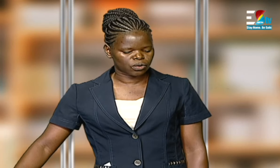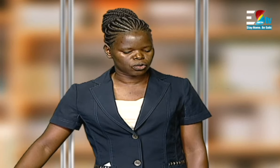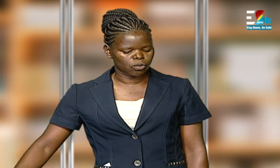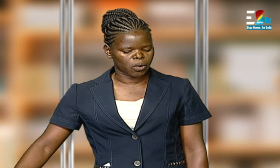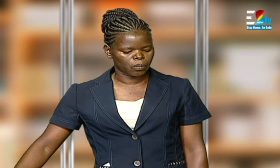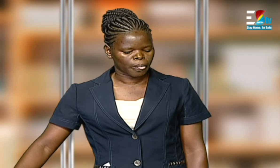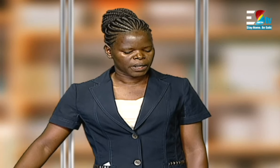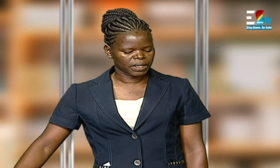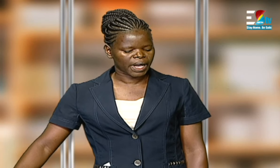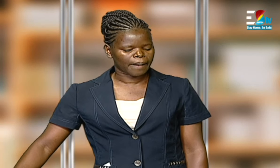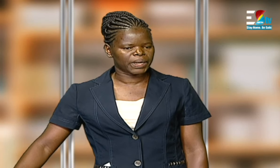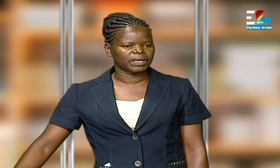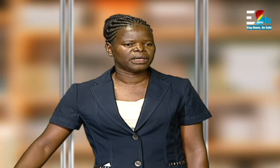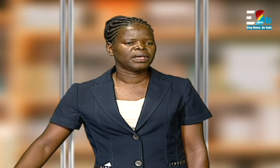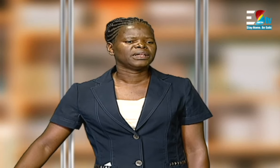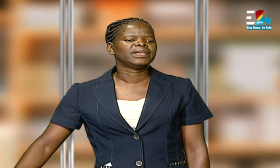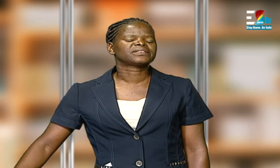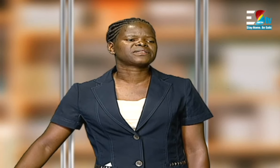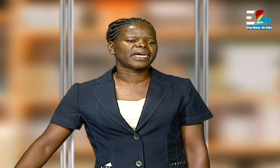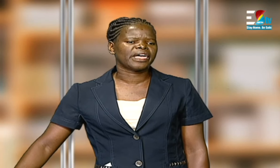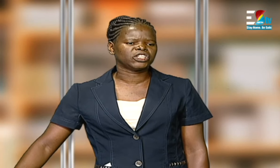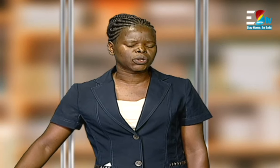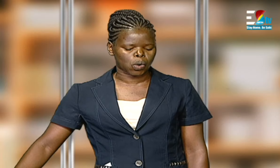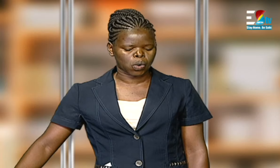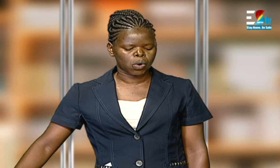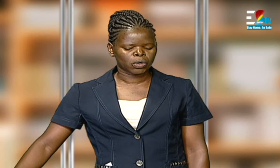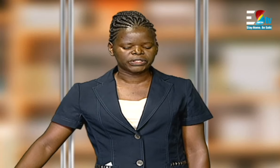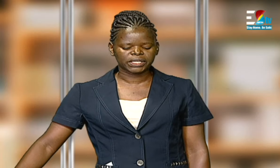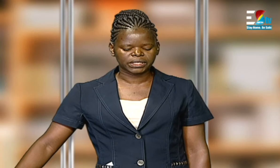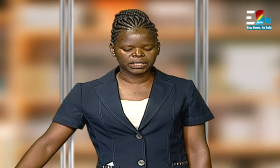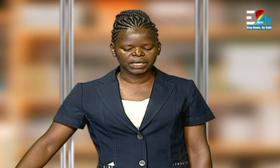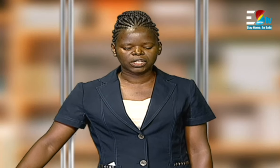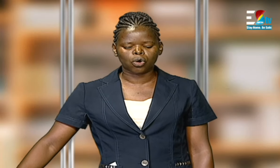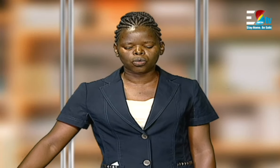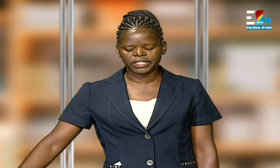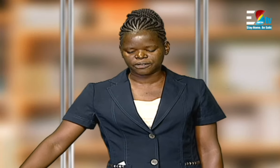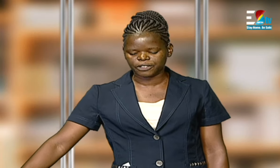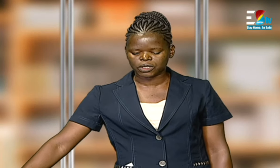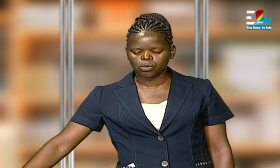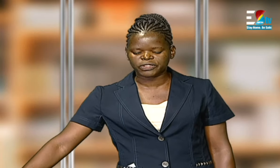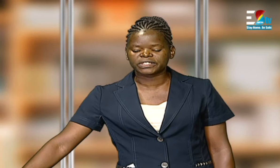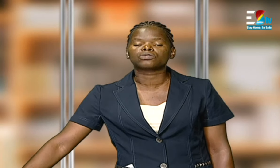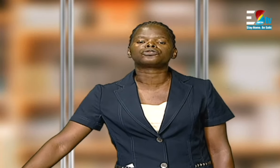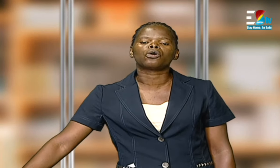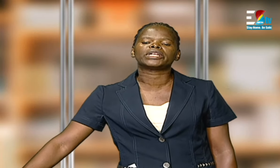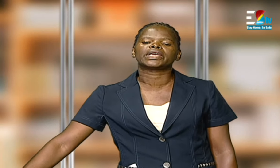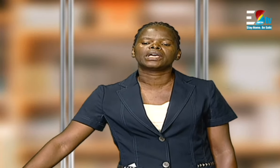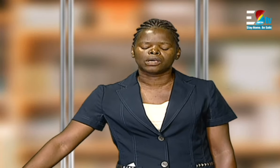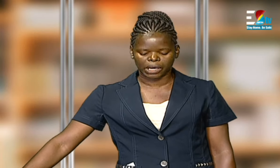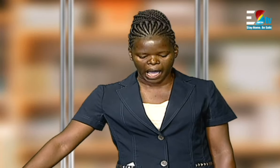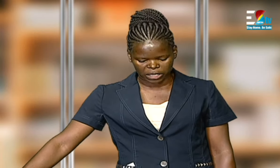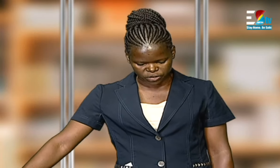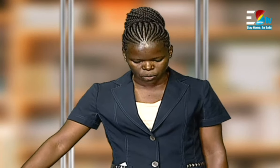sitfo senkhulumo ingabe lesendo yini lokhu lesifise ukuthi